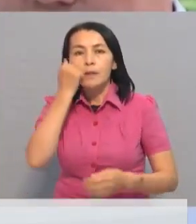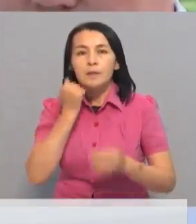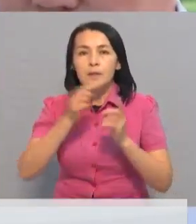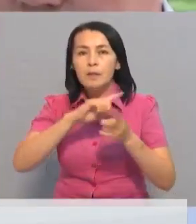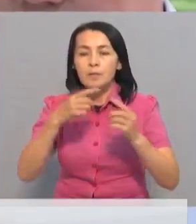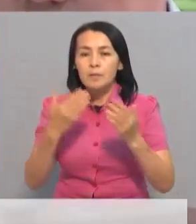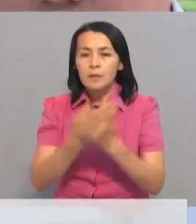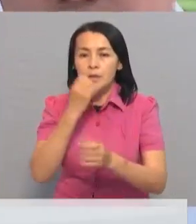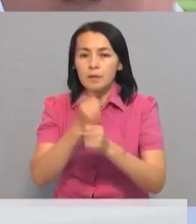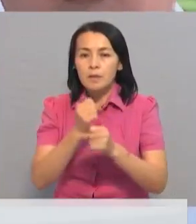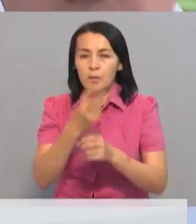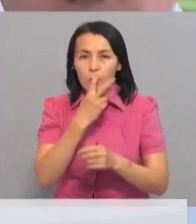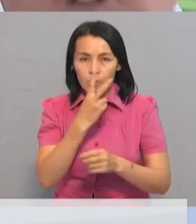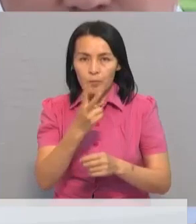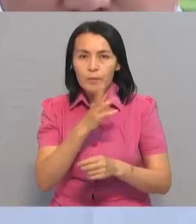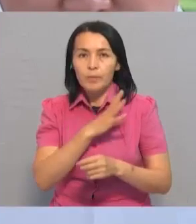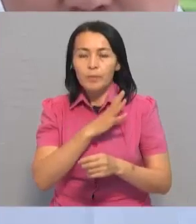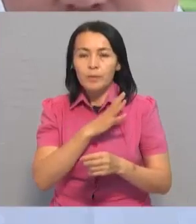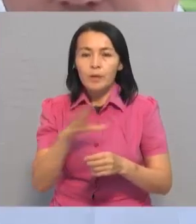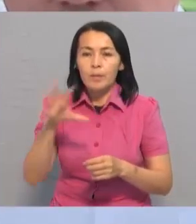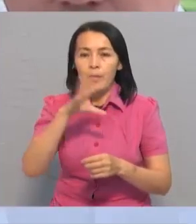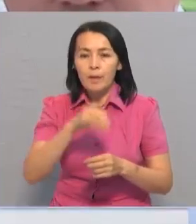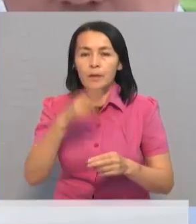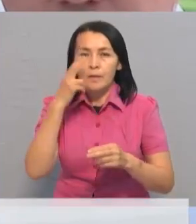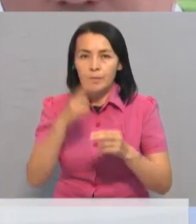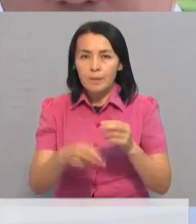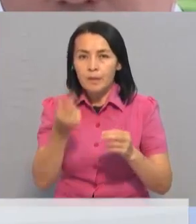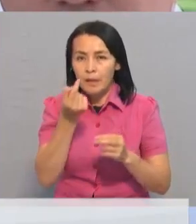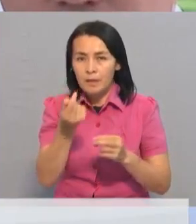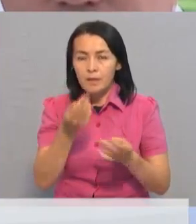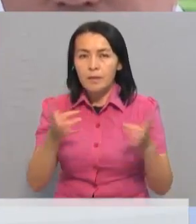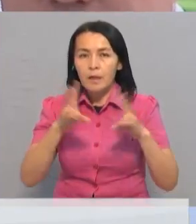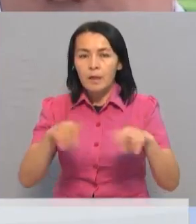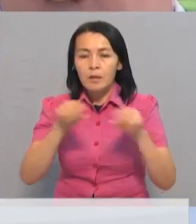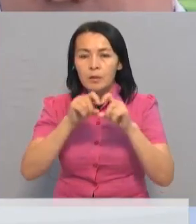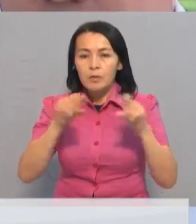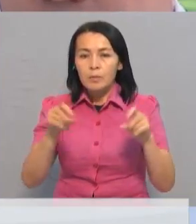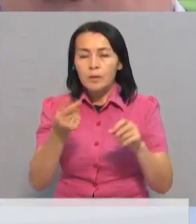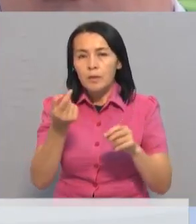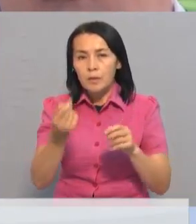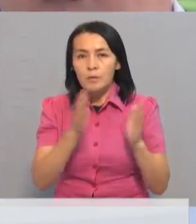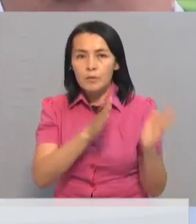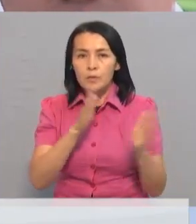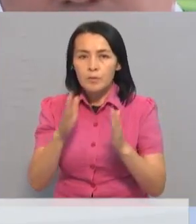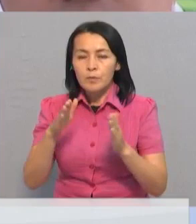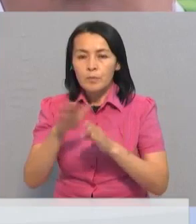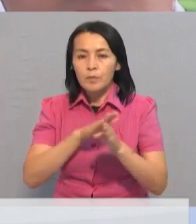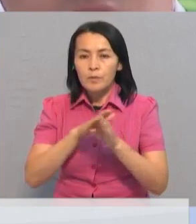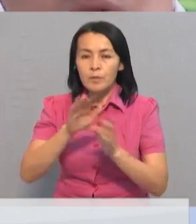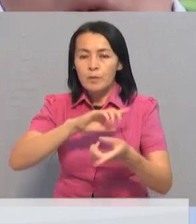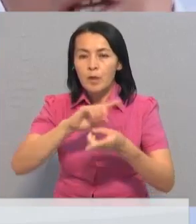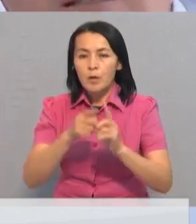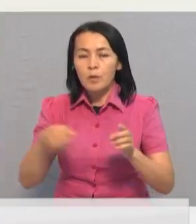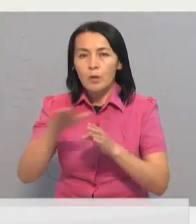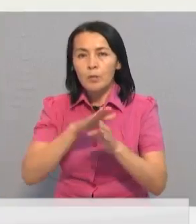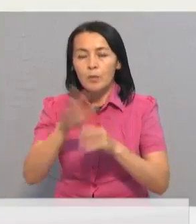Көрдім бәрін. Шығарған жерінен көрдім, шығарған жерінен. Уже бітпен трубаларды енді көп емес, участкімен айырбастап жатыр.